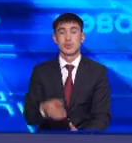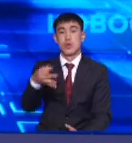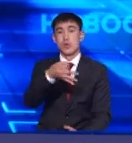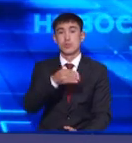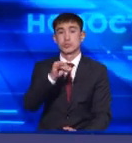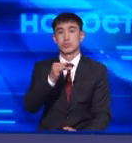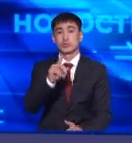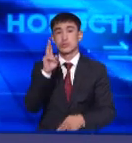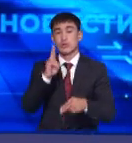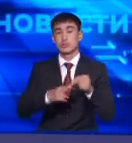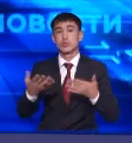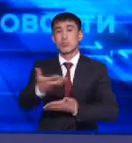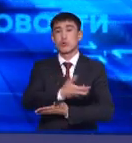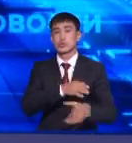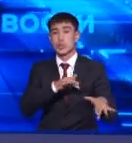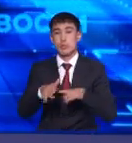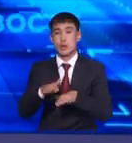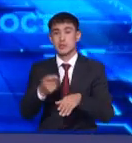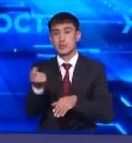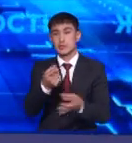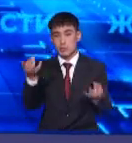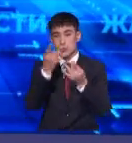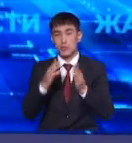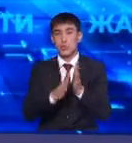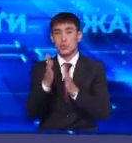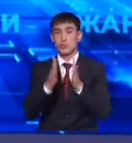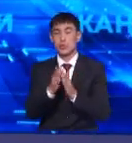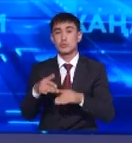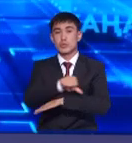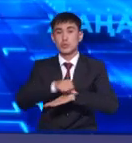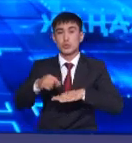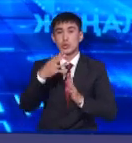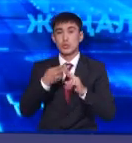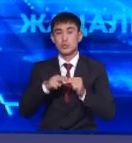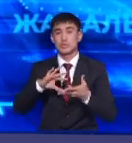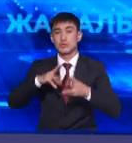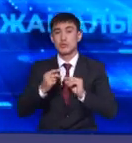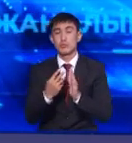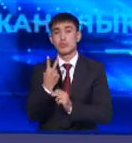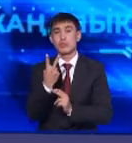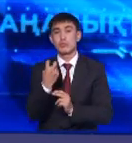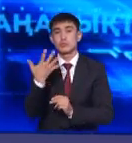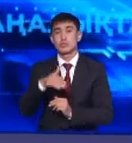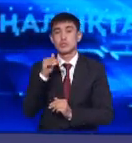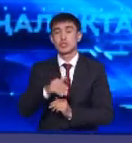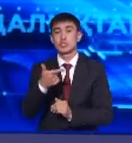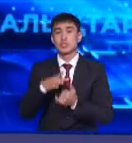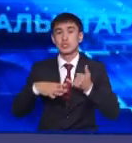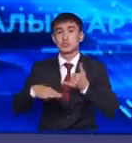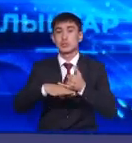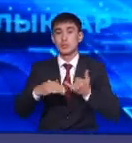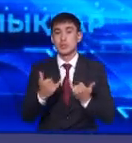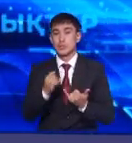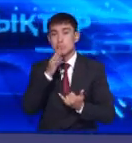В области ЖИЦУ завершается уборочная кампания по зерновым колосовым культурам, территория которых составляет более чем 250